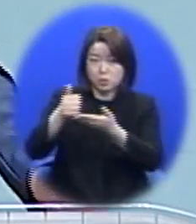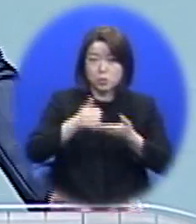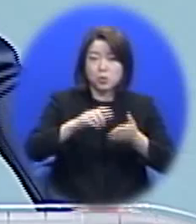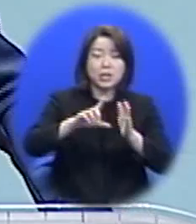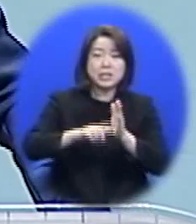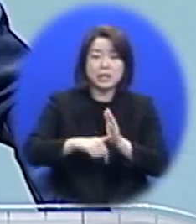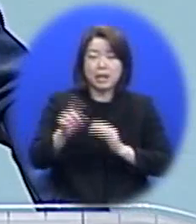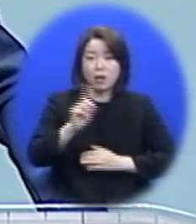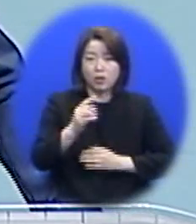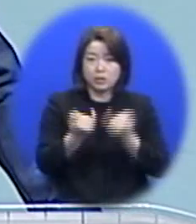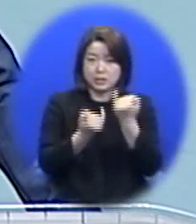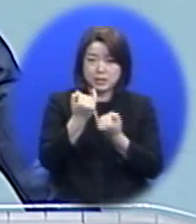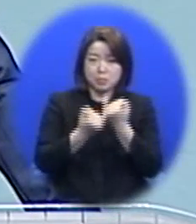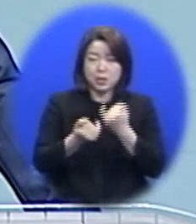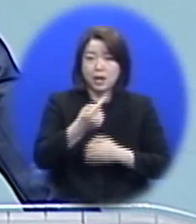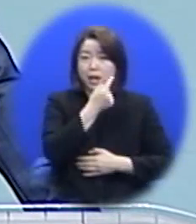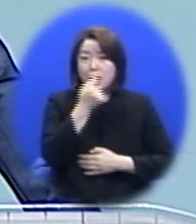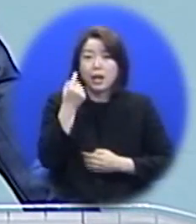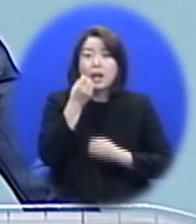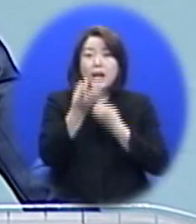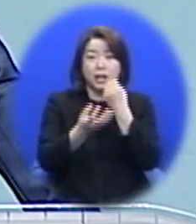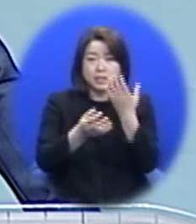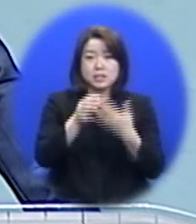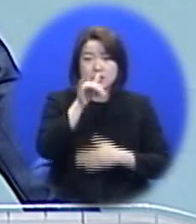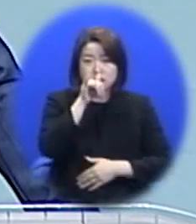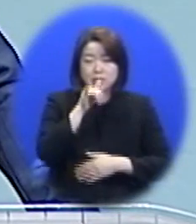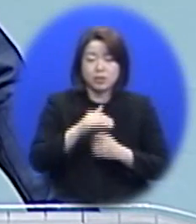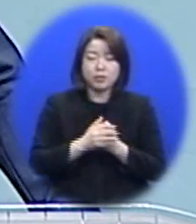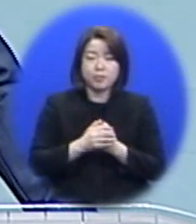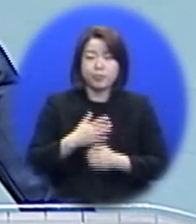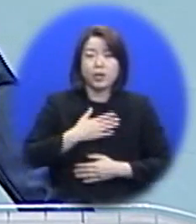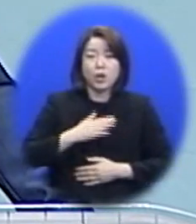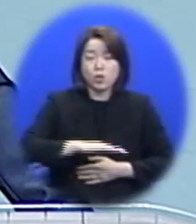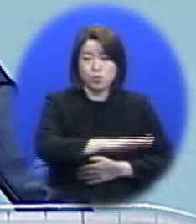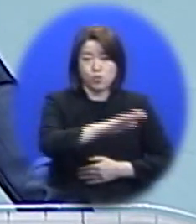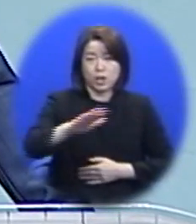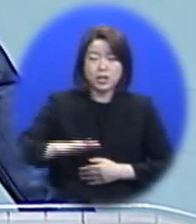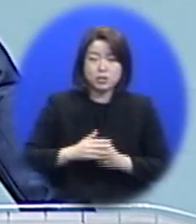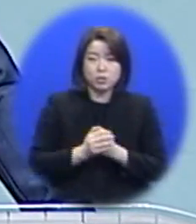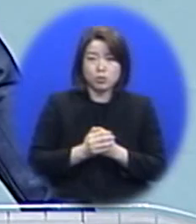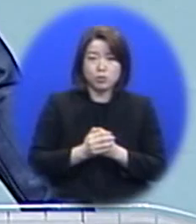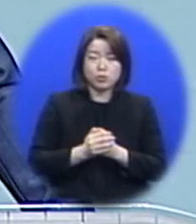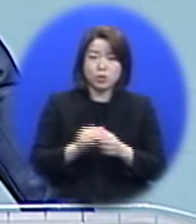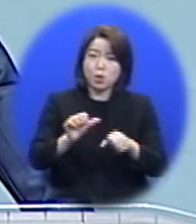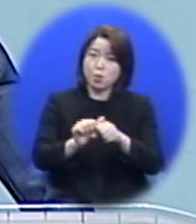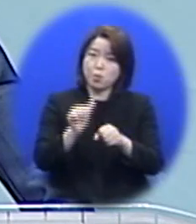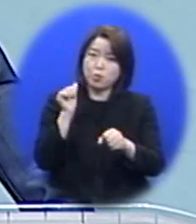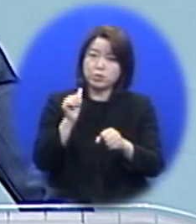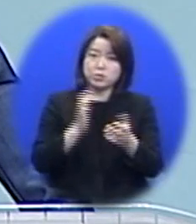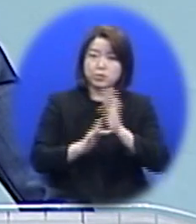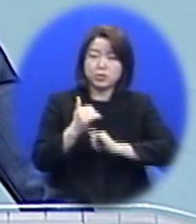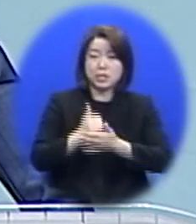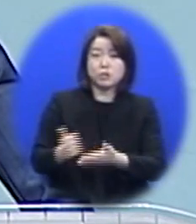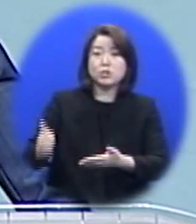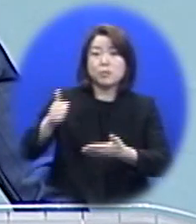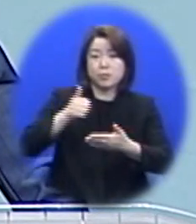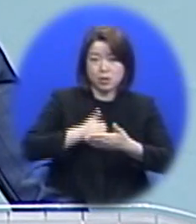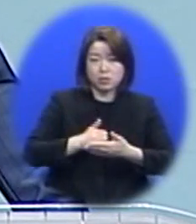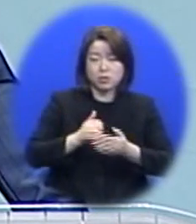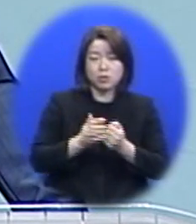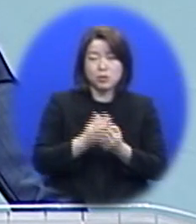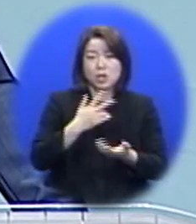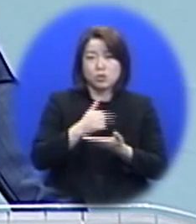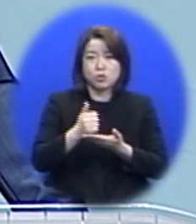어느 자매가 간증을 했습니다. 저희 가족은 5년 전 예수님을 영접했는데